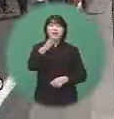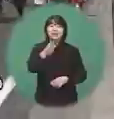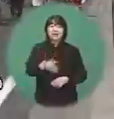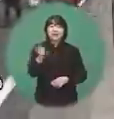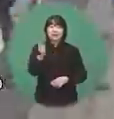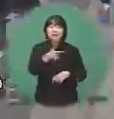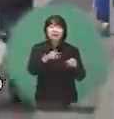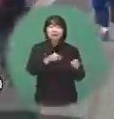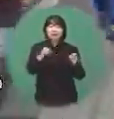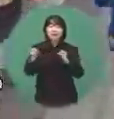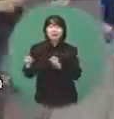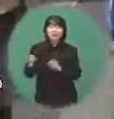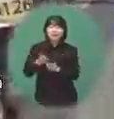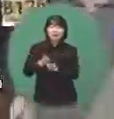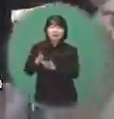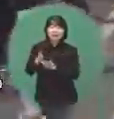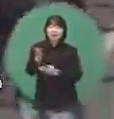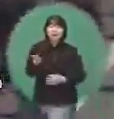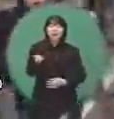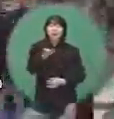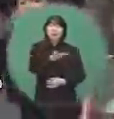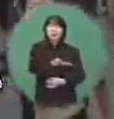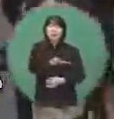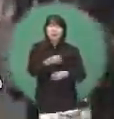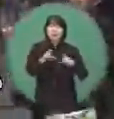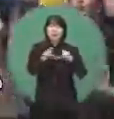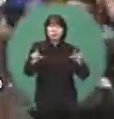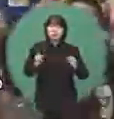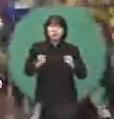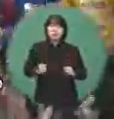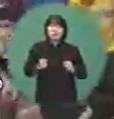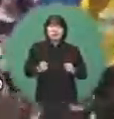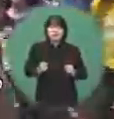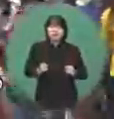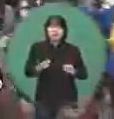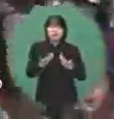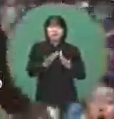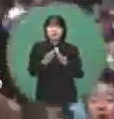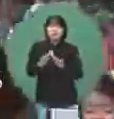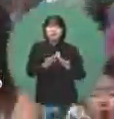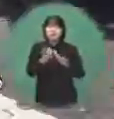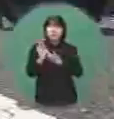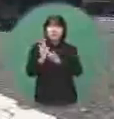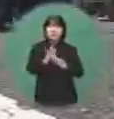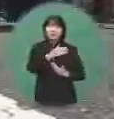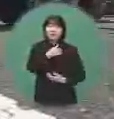めることで一般ランナーとの混雑が避けられより安全になりました。